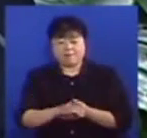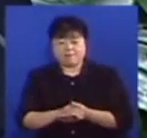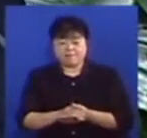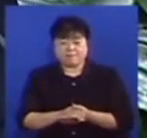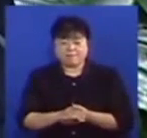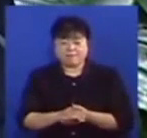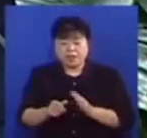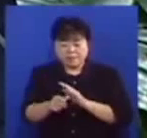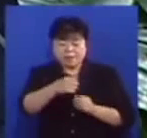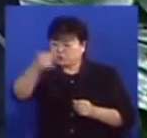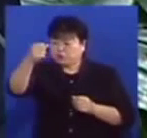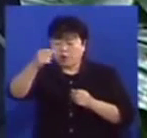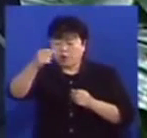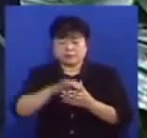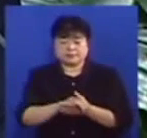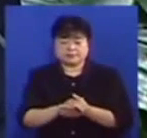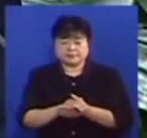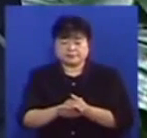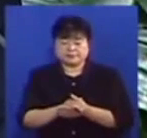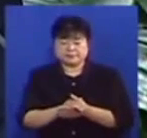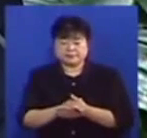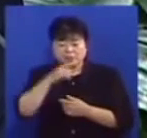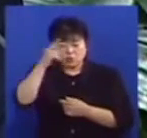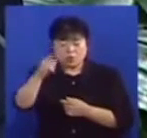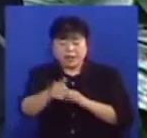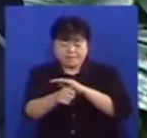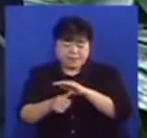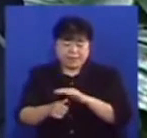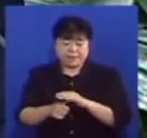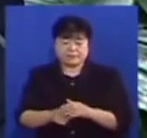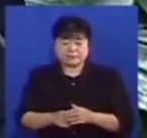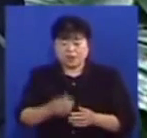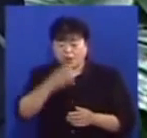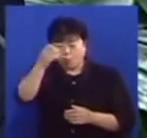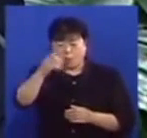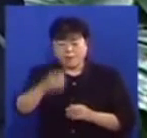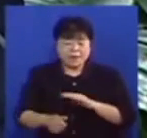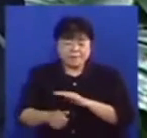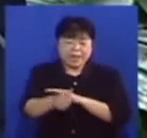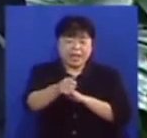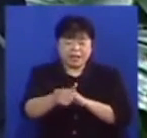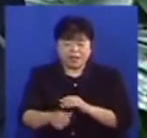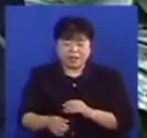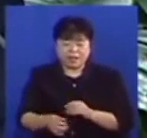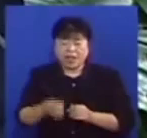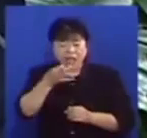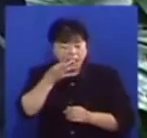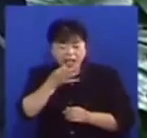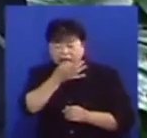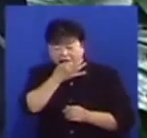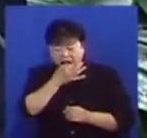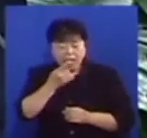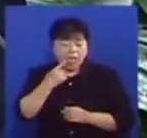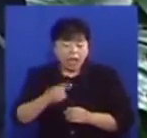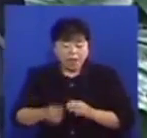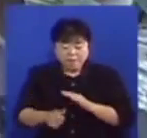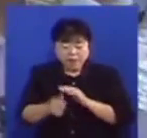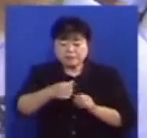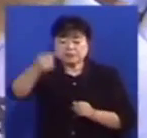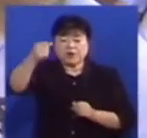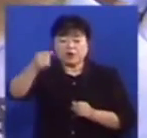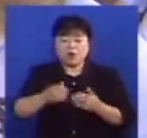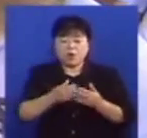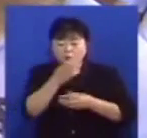그 다음 뱀을 집어야 되는 것입니다. 교만의 뱀, 오만의 뱀, 탐욕의 뱀, 욕심의 뱀을